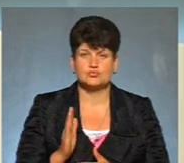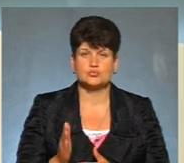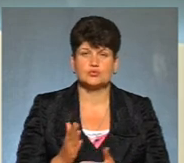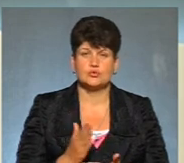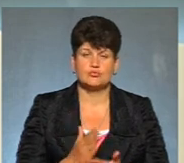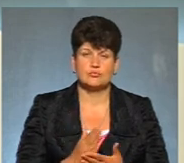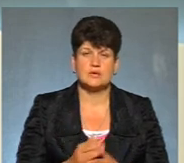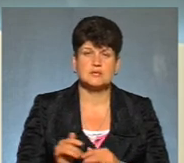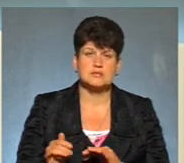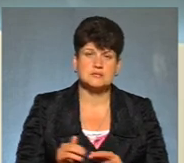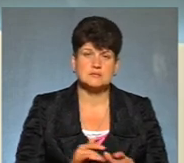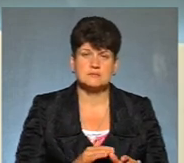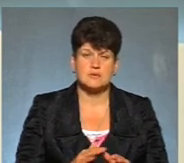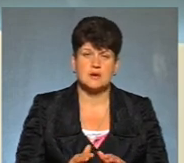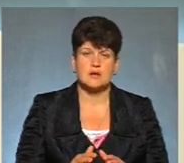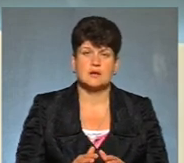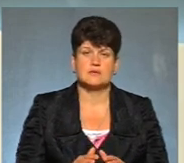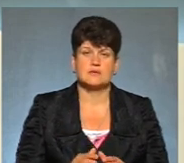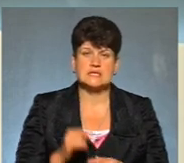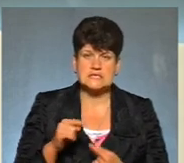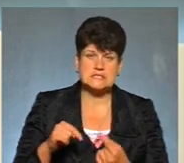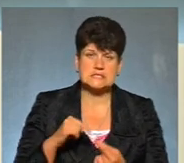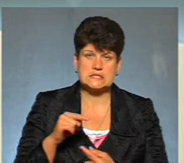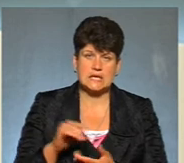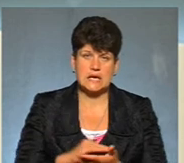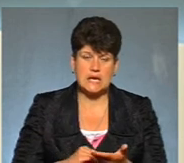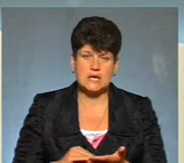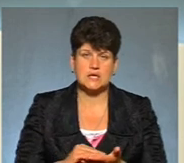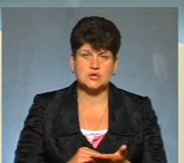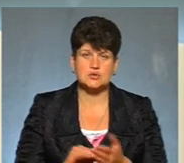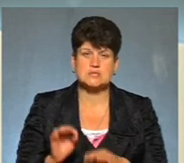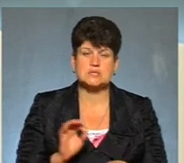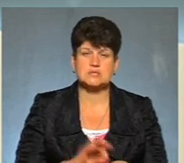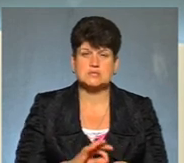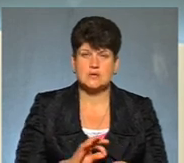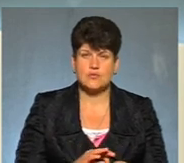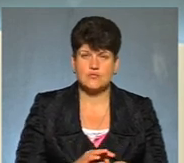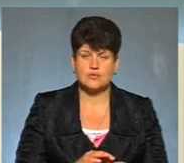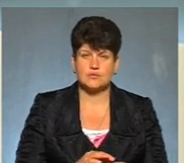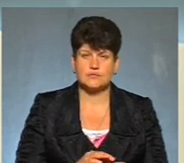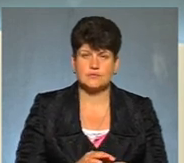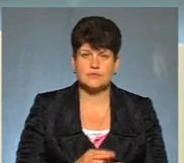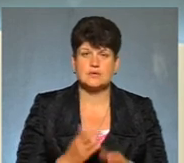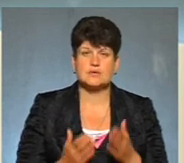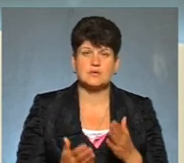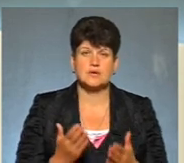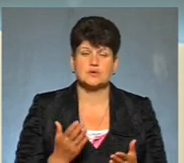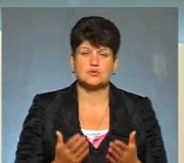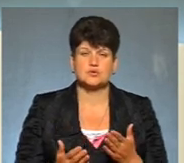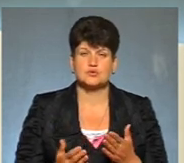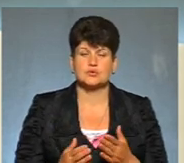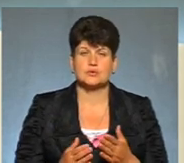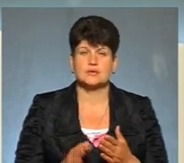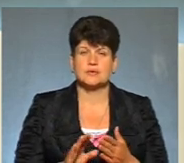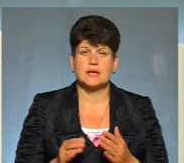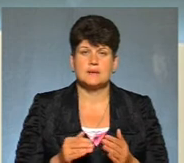мати справу із проявами циклічності і захворювання. Якщо не піде